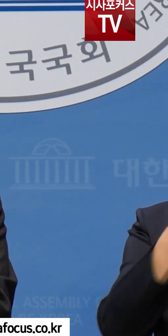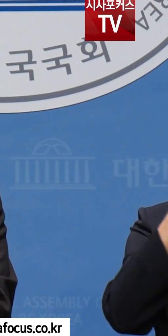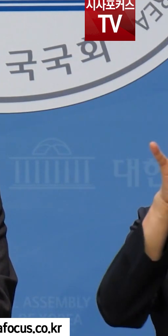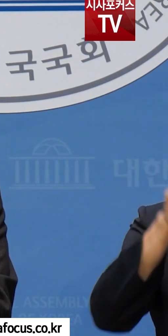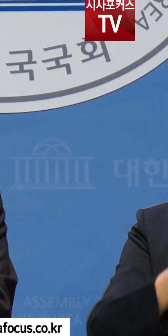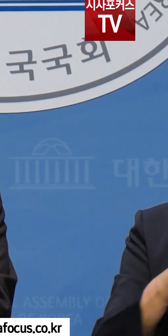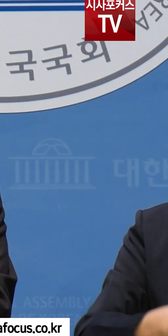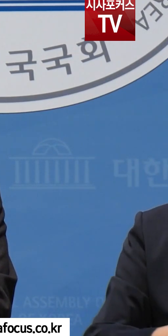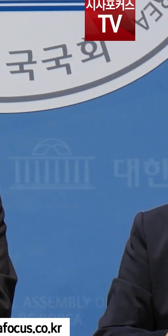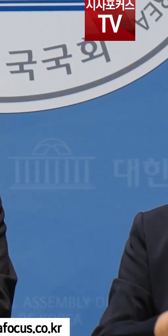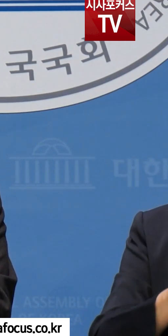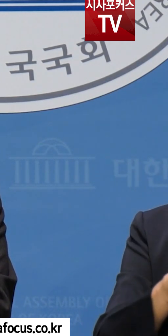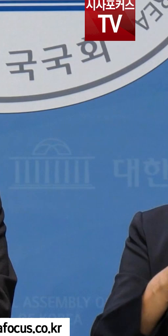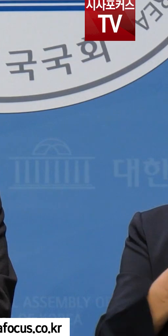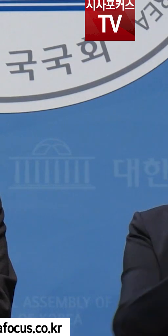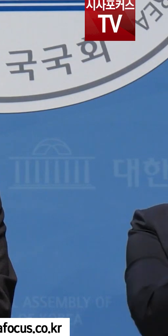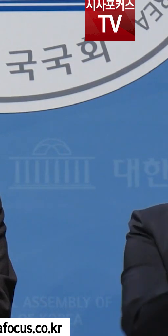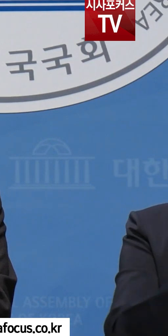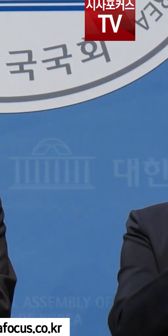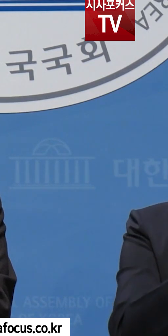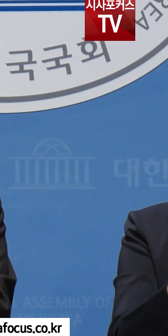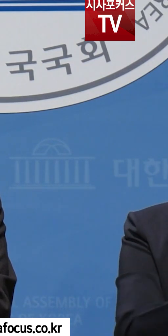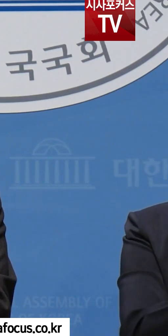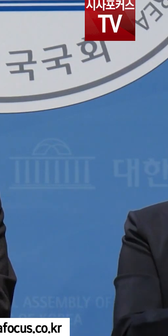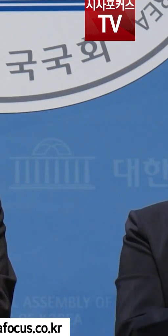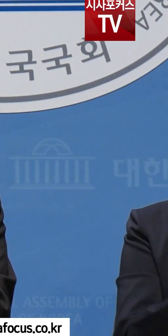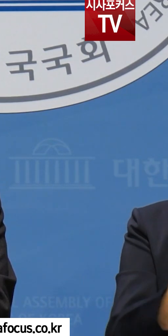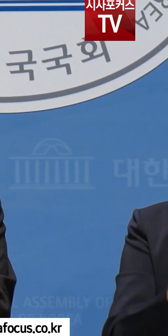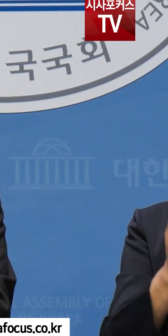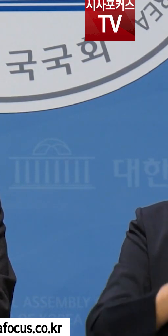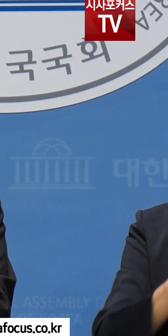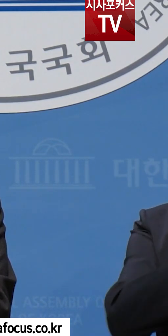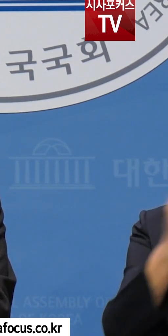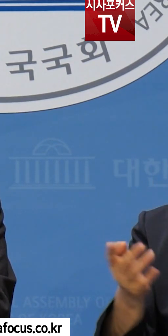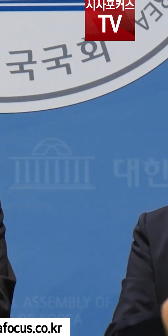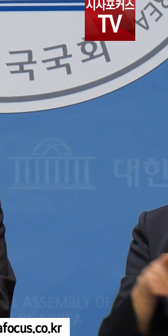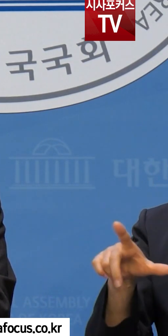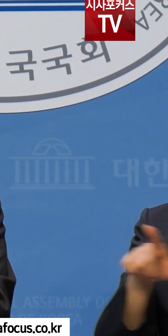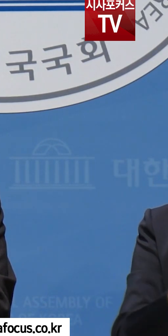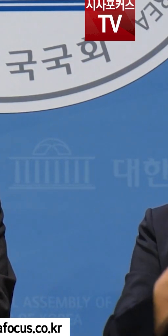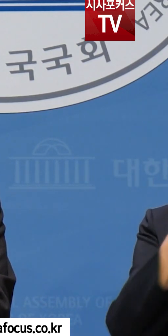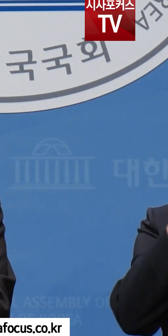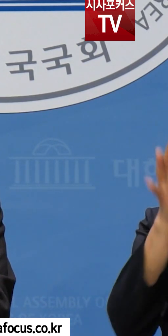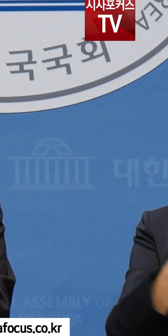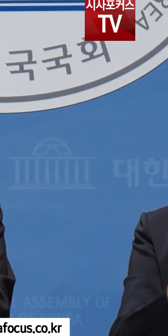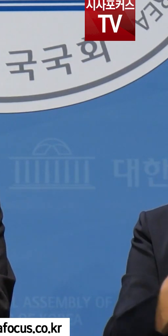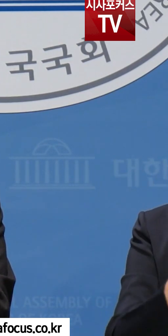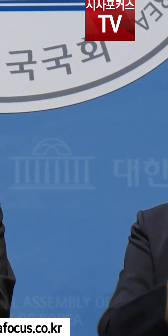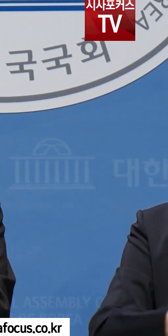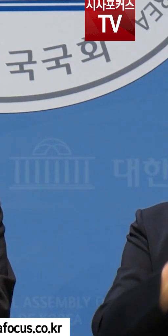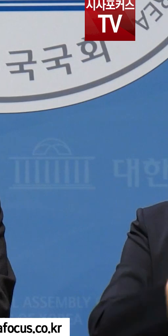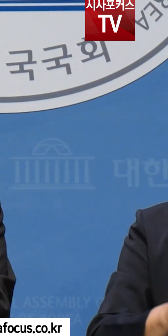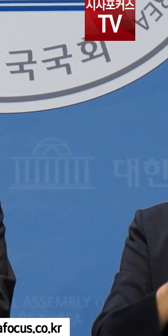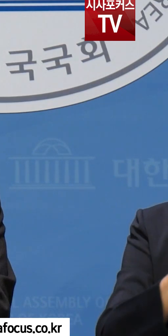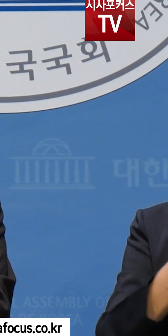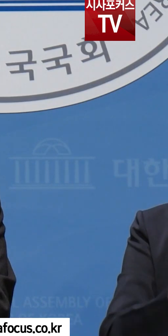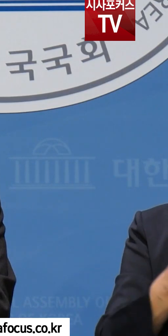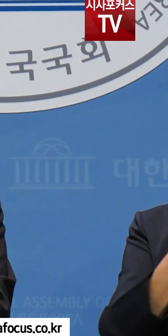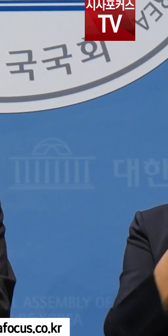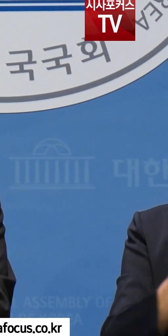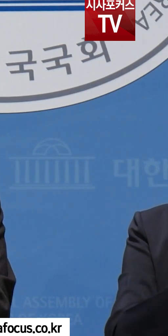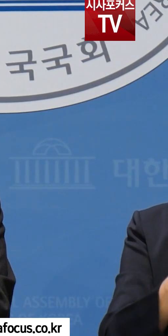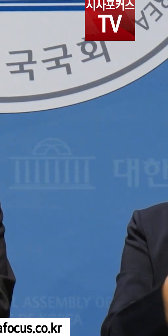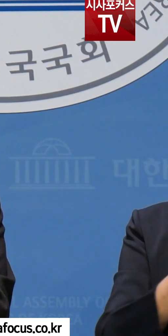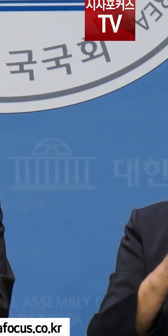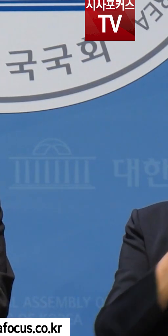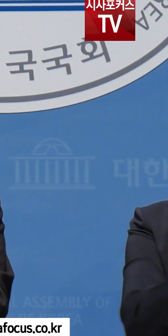확보가 되어야 합니다. 비정규직의 처우 개선 및 정규직화를 위한 마중물 예산으로서 공공기관과 공단의 공무직